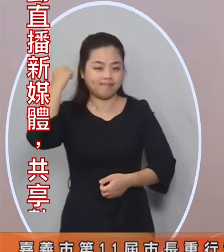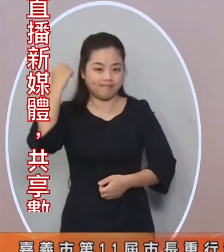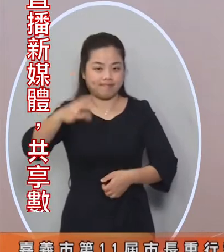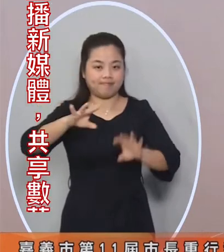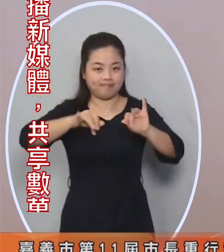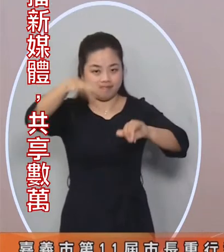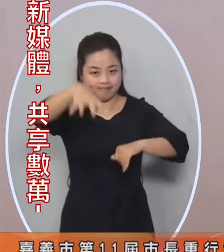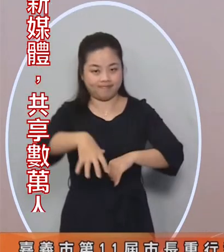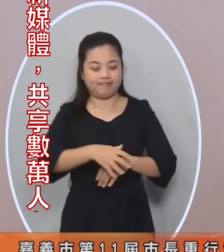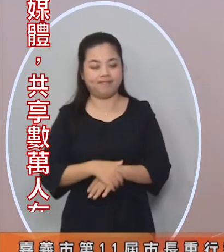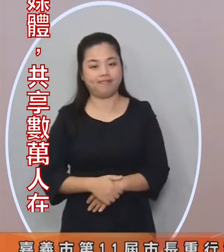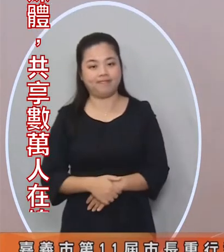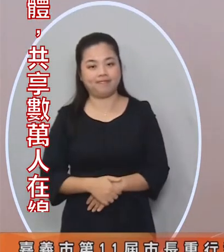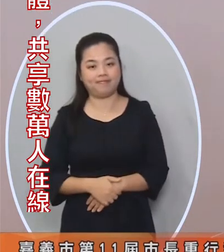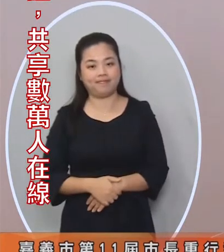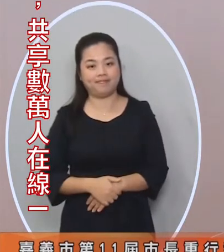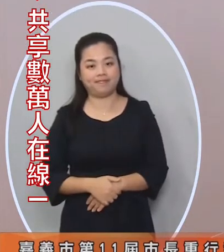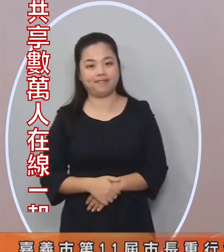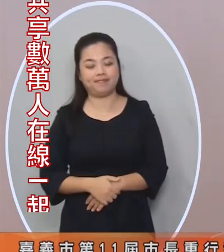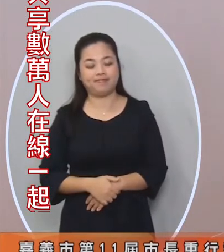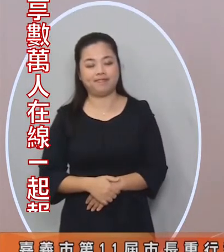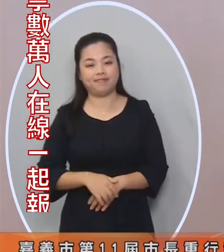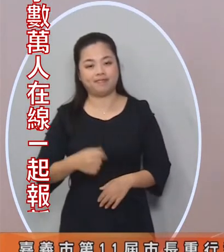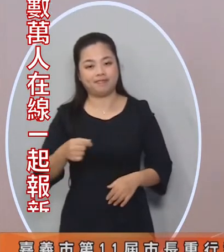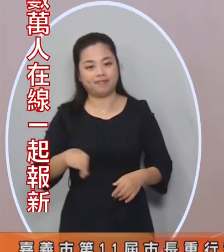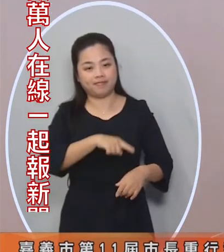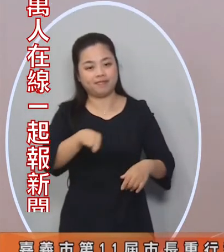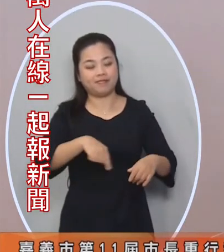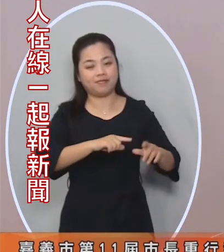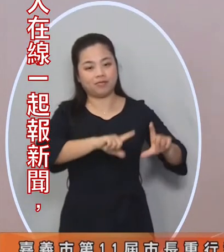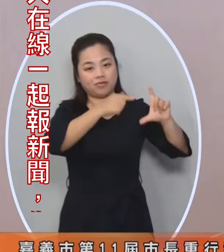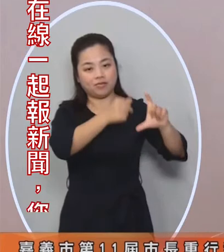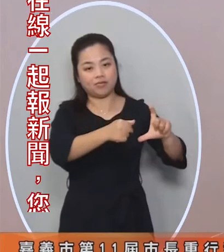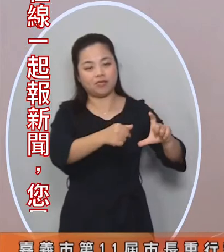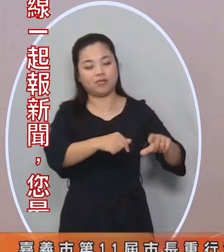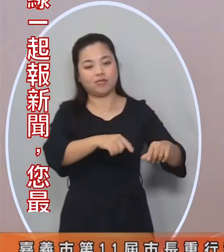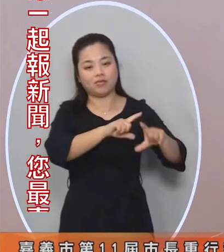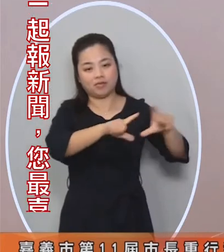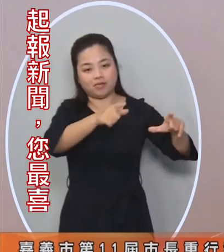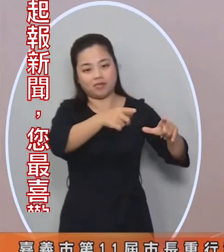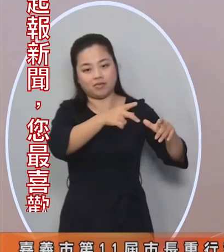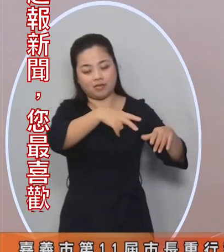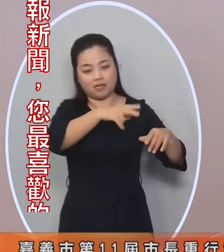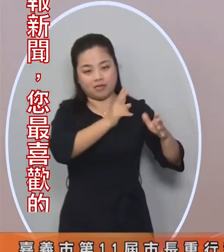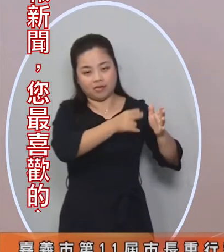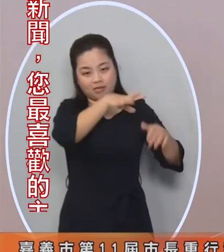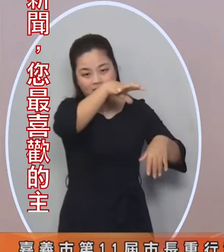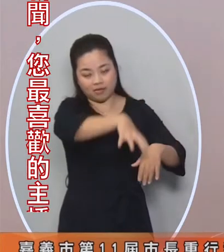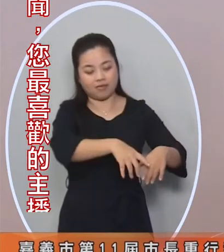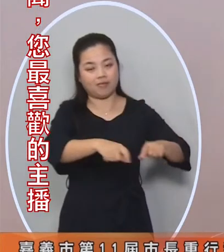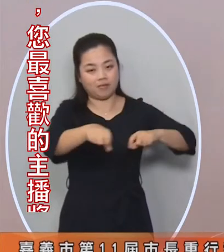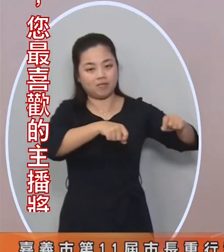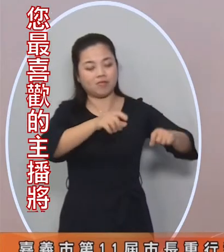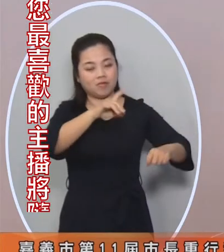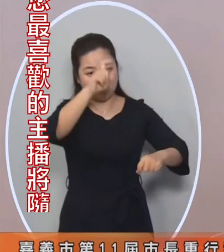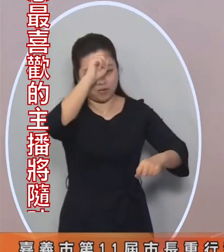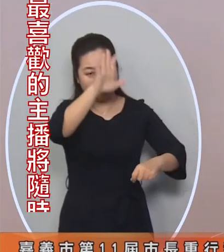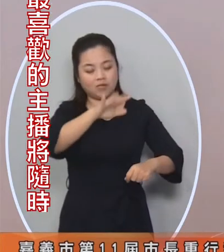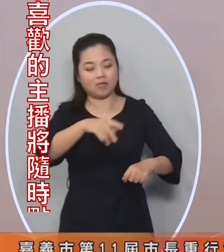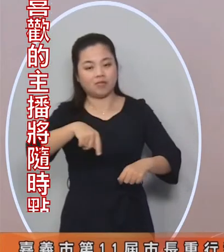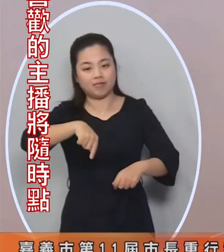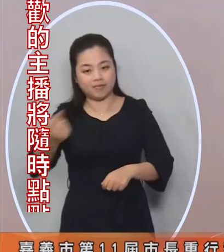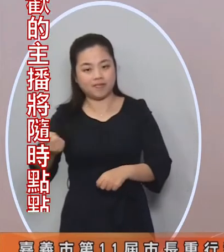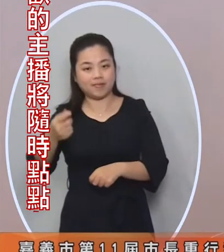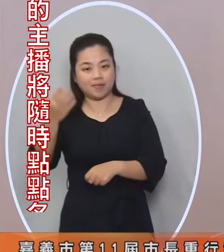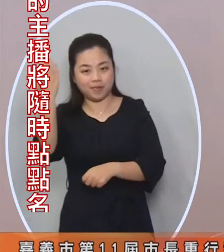地标。所以我们看到咱的东区大进步里面，大车站计划是充满了希望。那再看到我们美